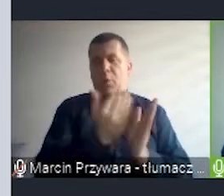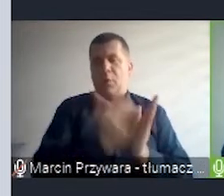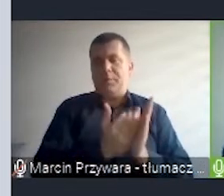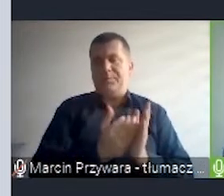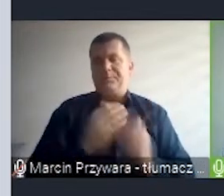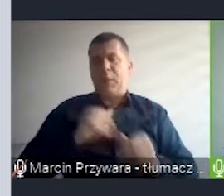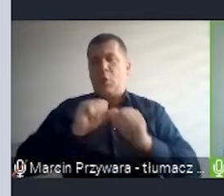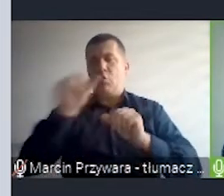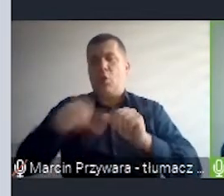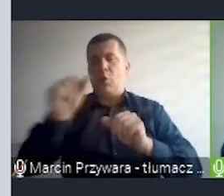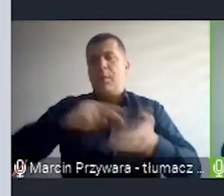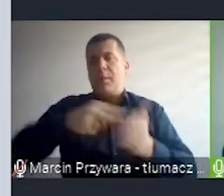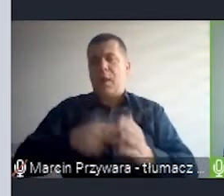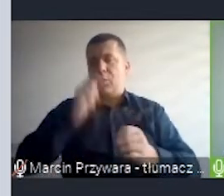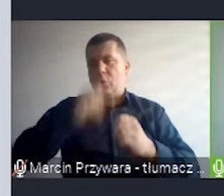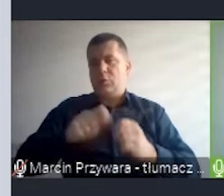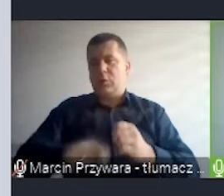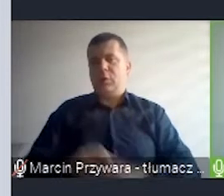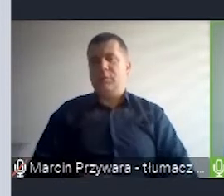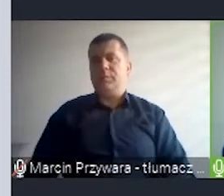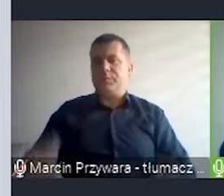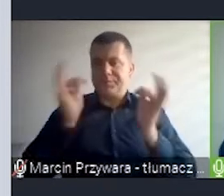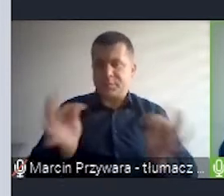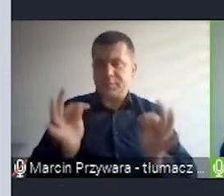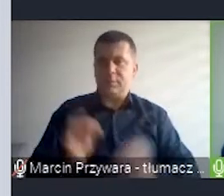w rocznych planach kontroli. I teraz,